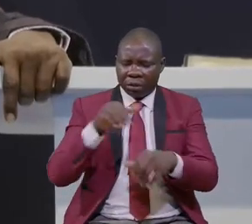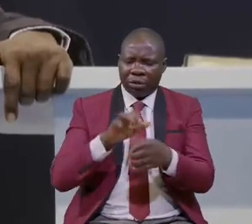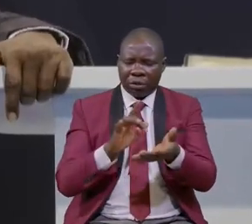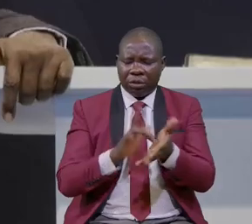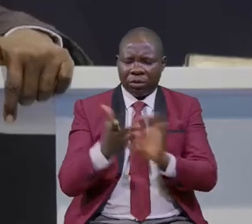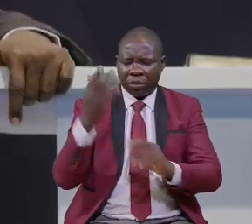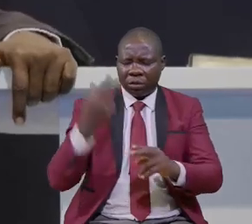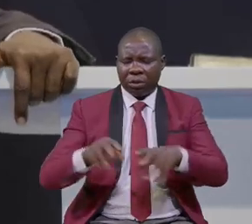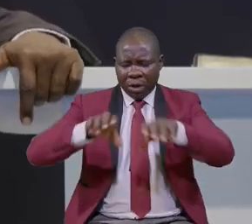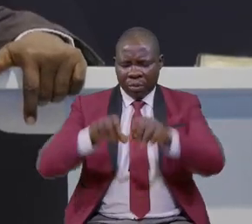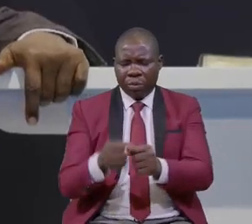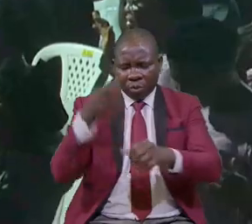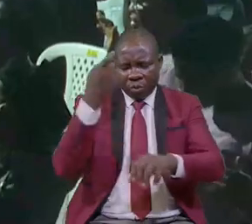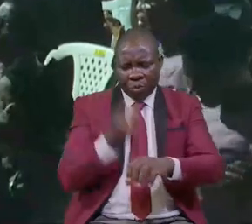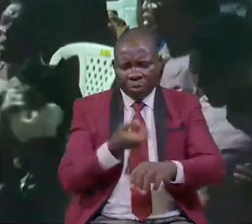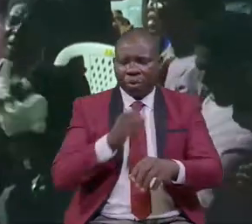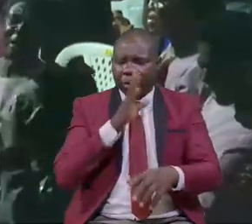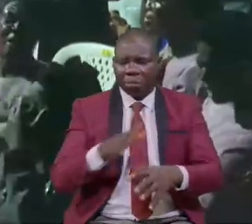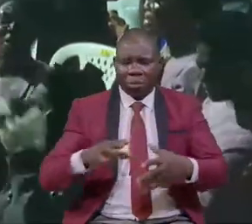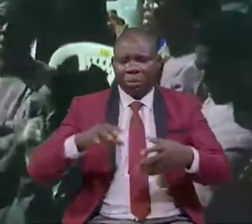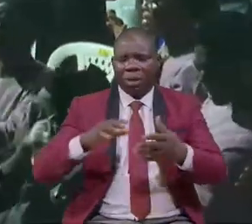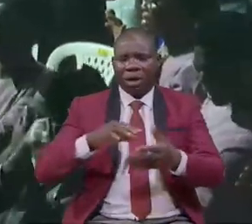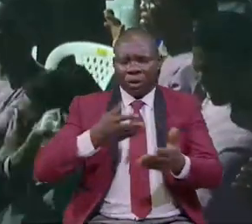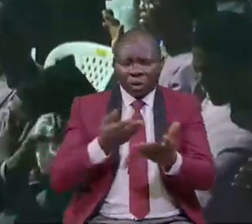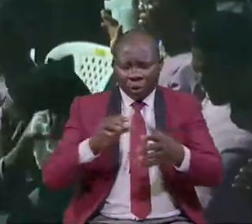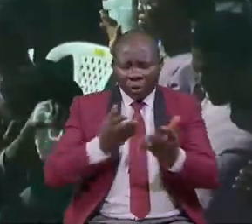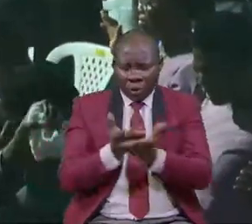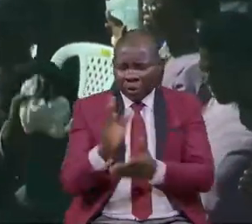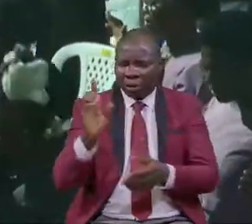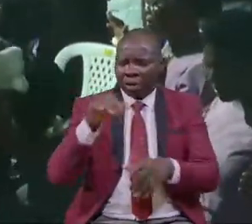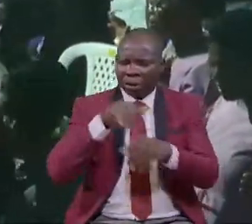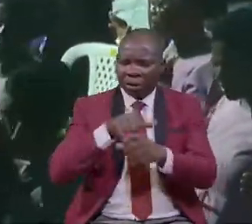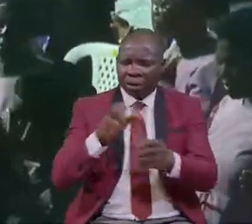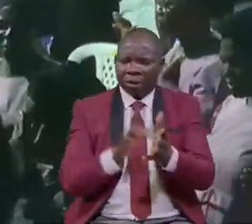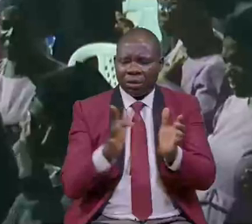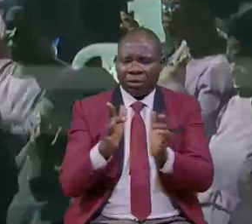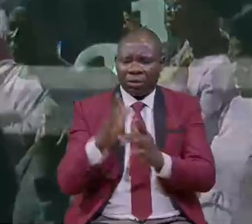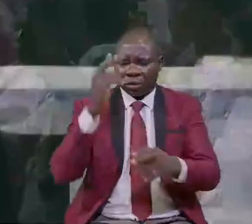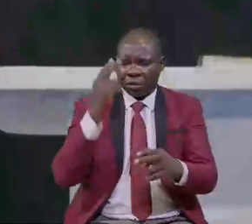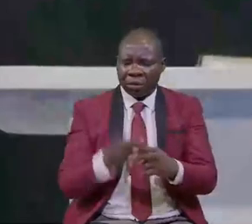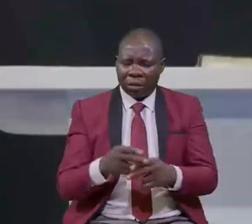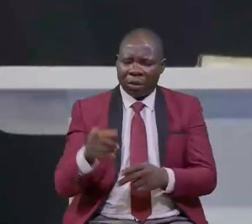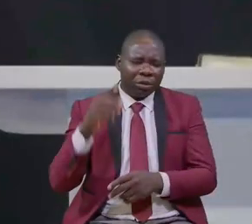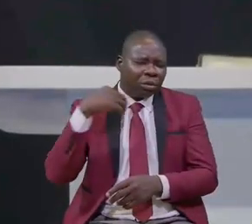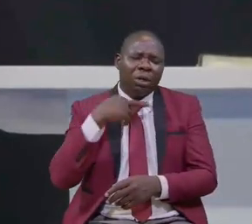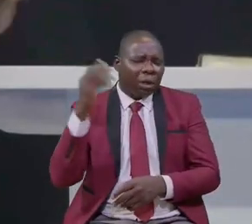Les os fracturés, soyez réparés